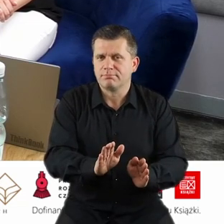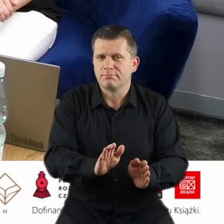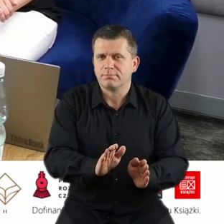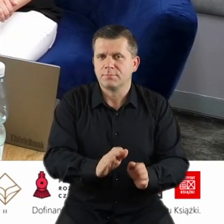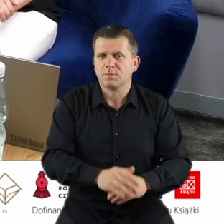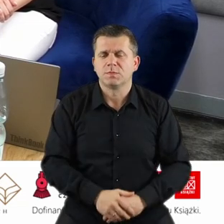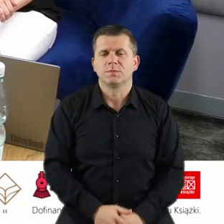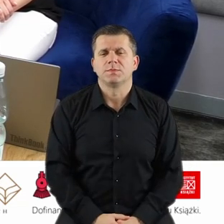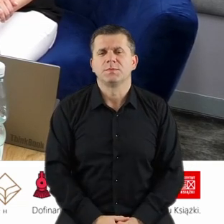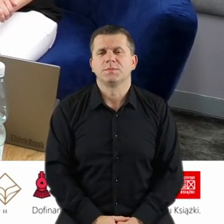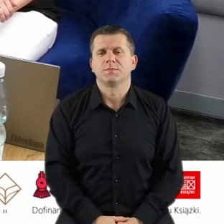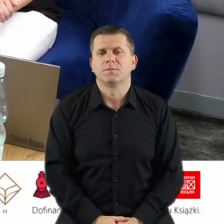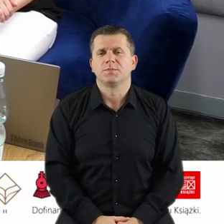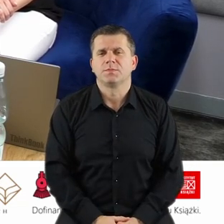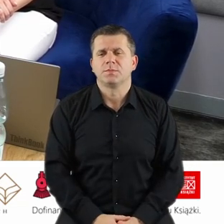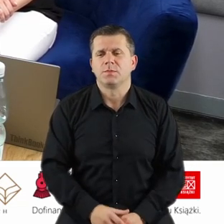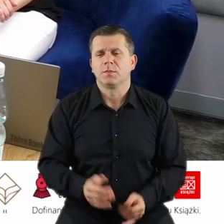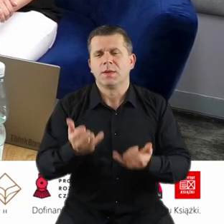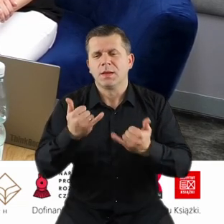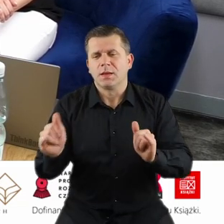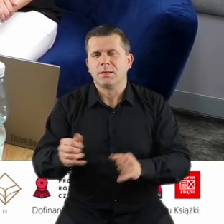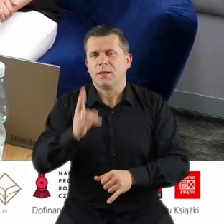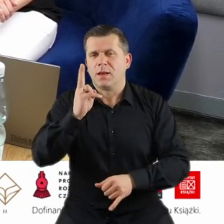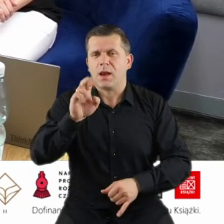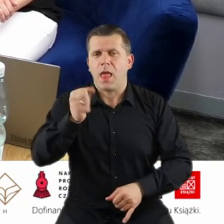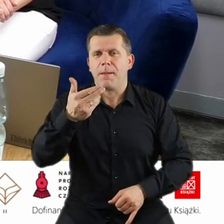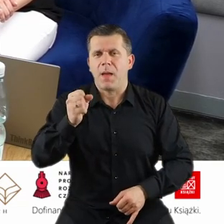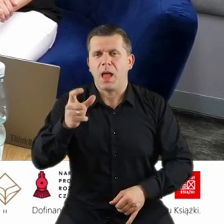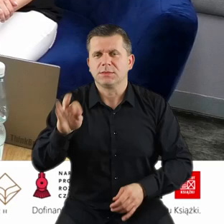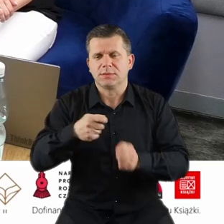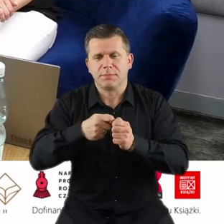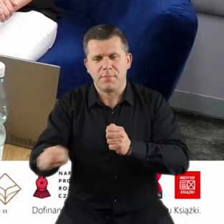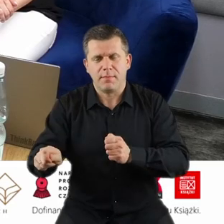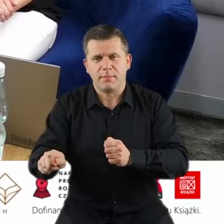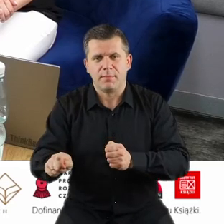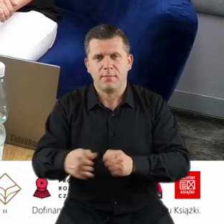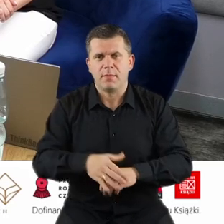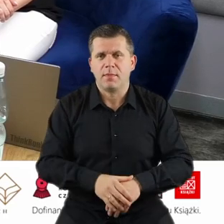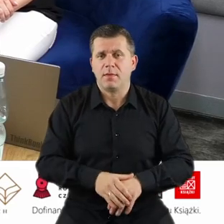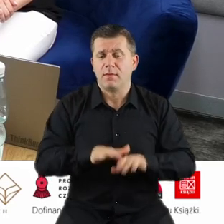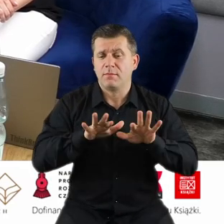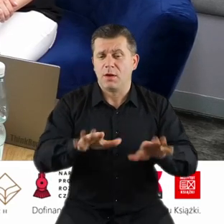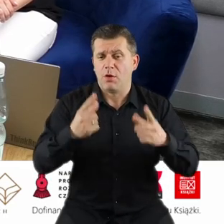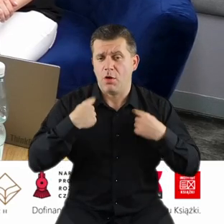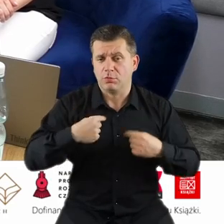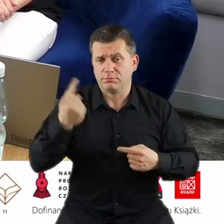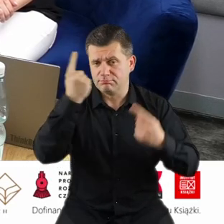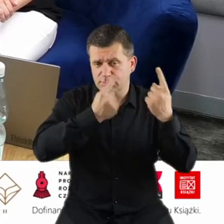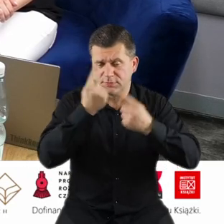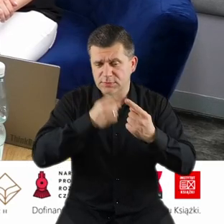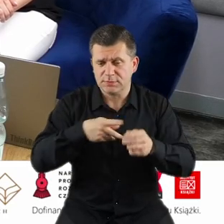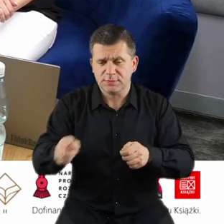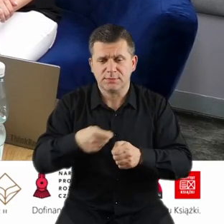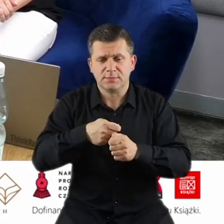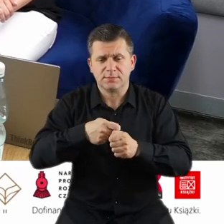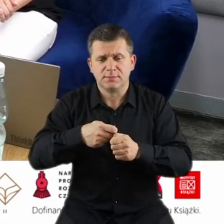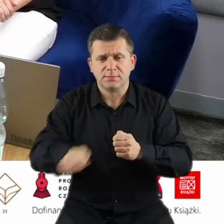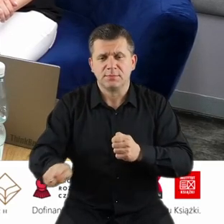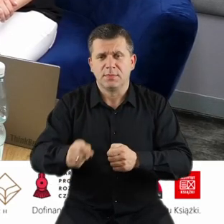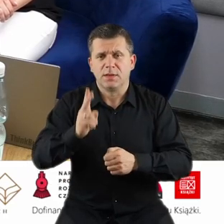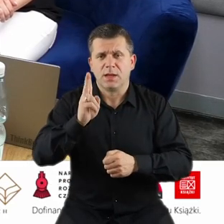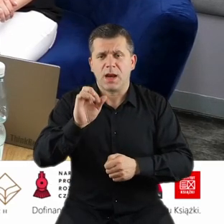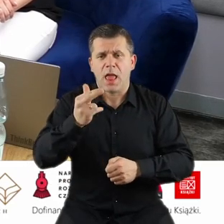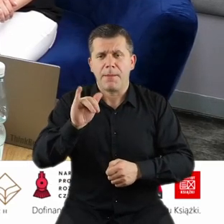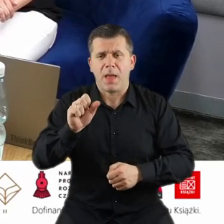w opozycji do kremacji. Wiele osób na wsi uważa, że jakby kremacja jest